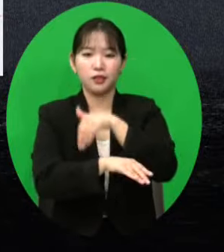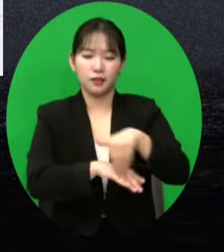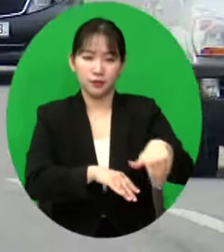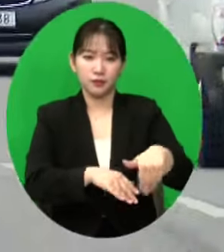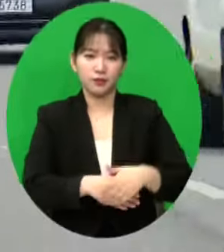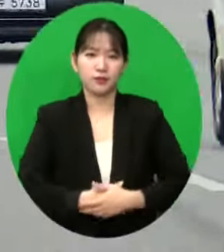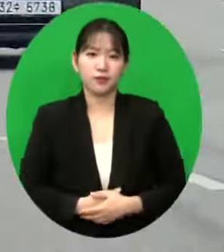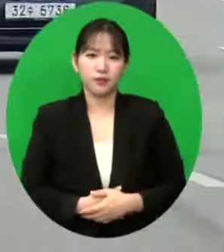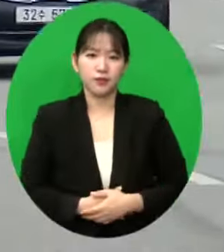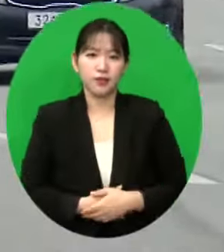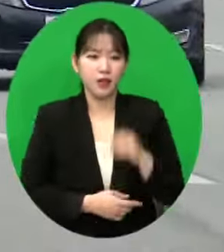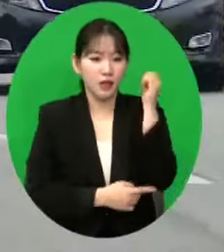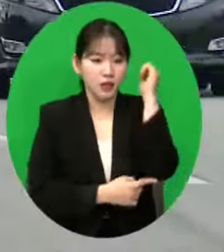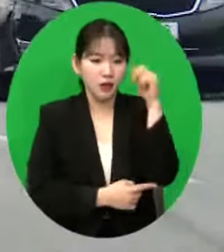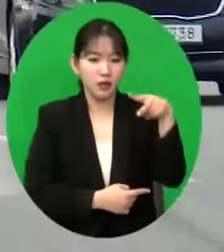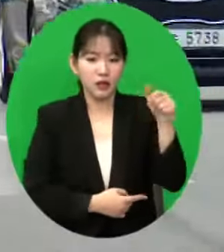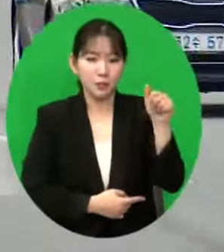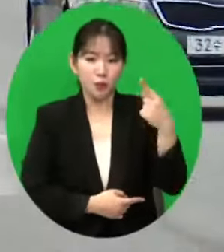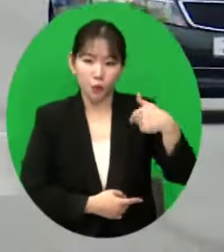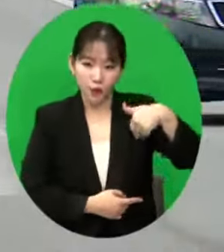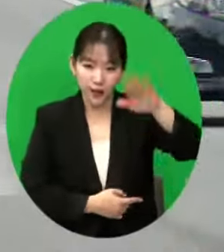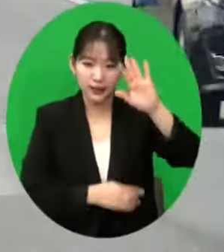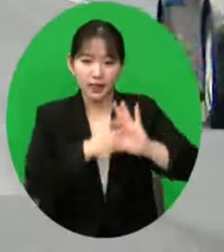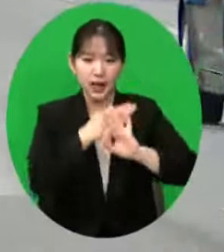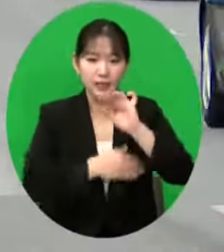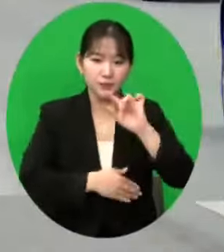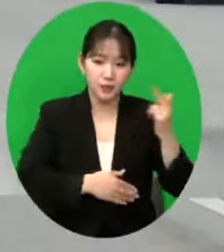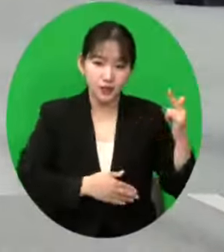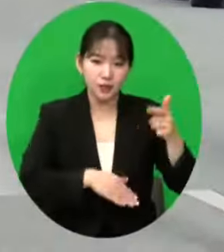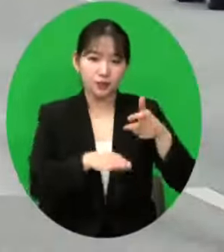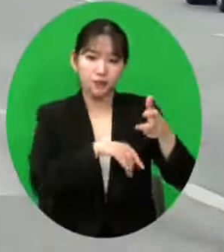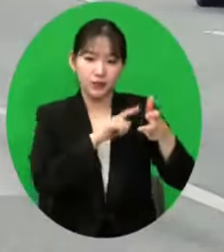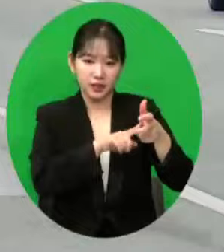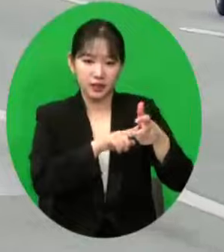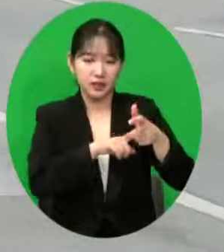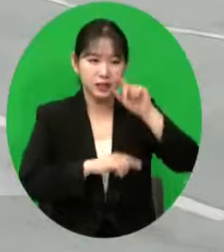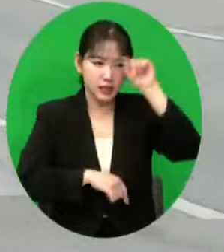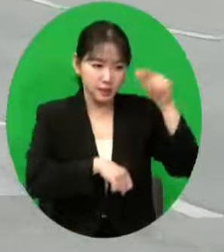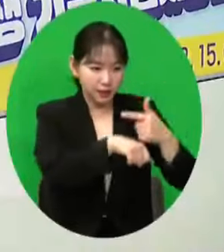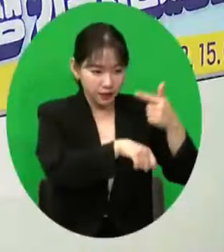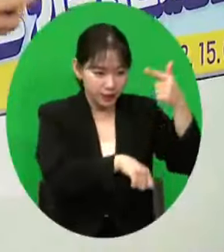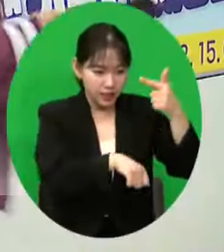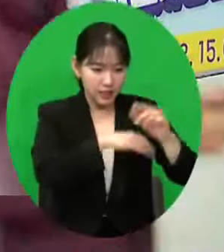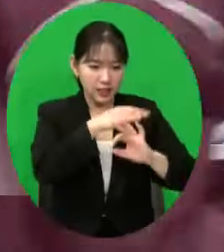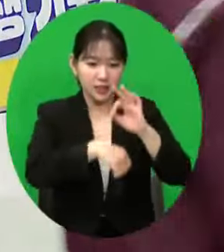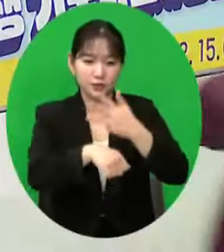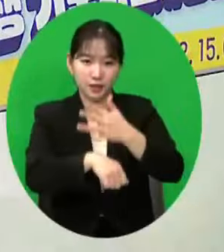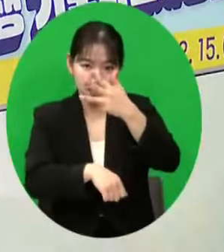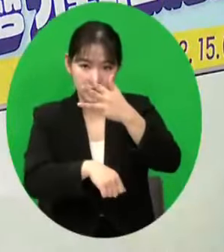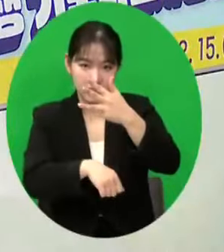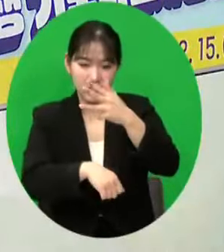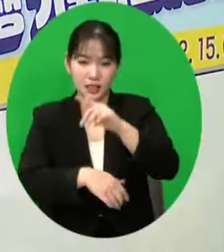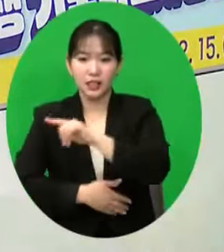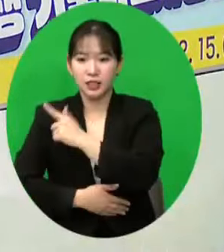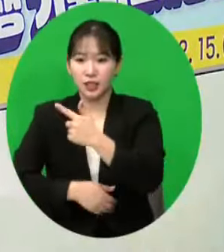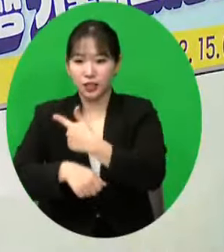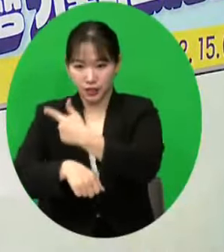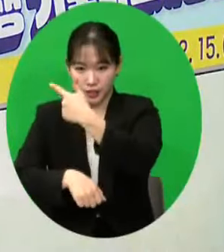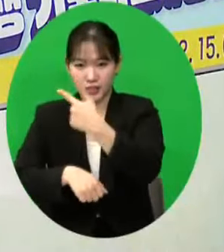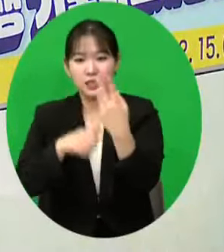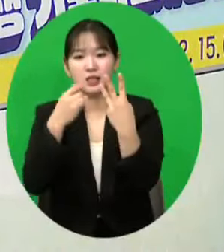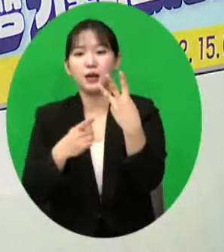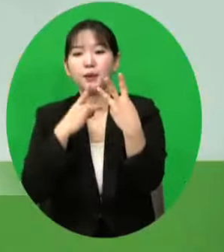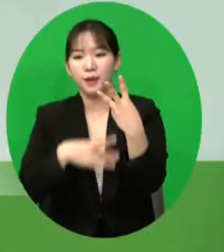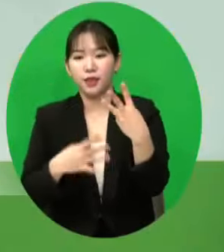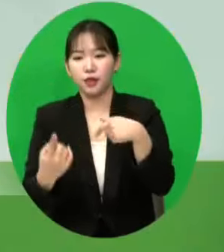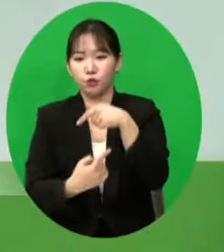전망입니다. 영암 3호 등으로 가는 출퇴근 시외버스는 새벽 6시와 오전 8시, 오후 6시 세